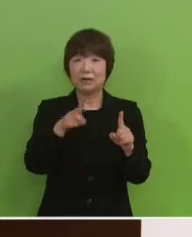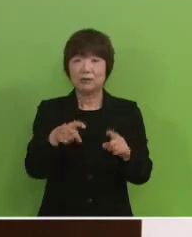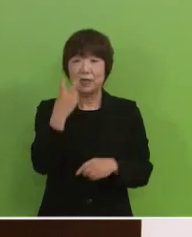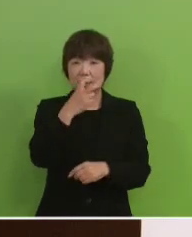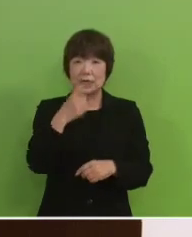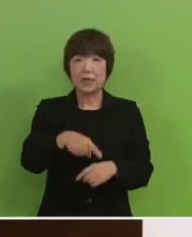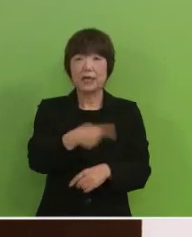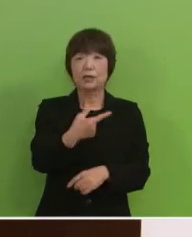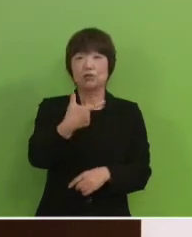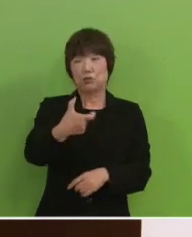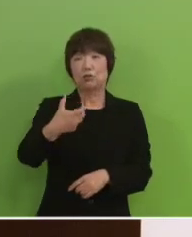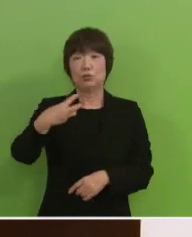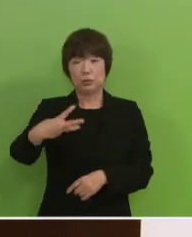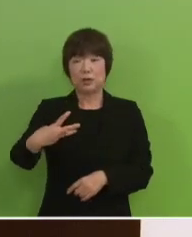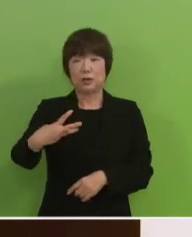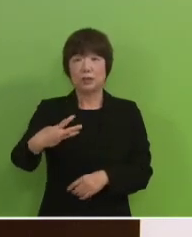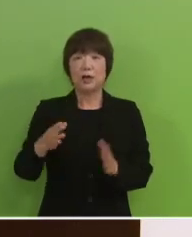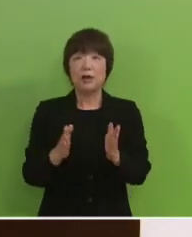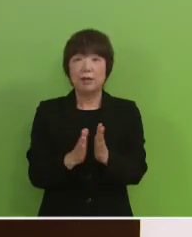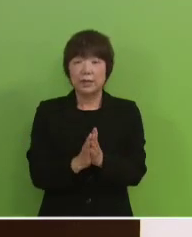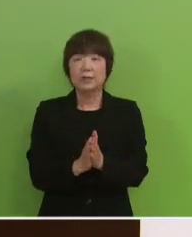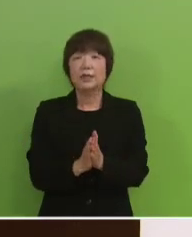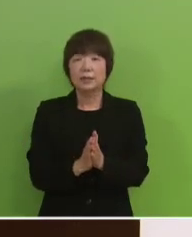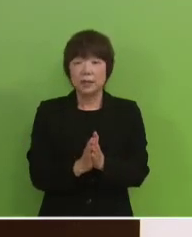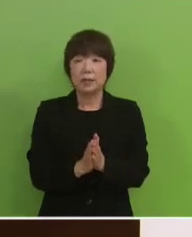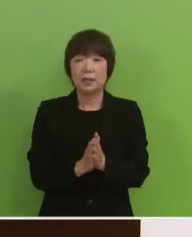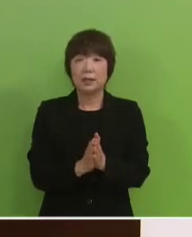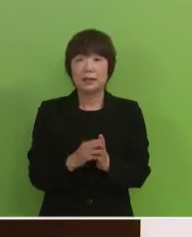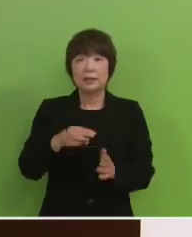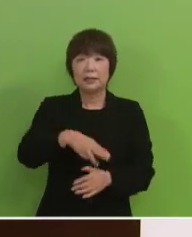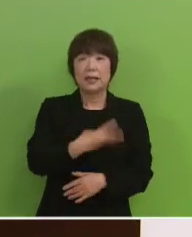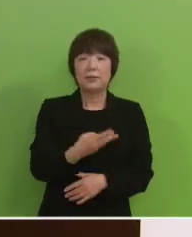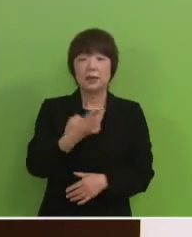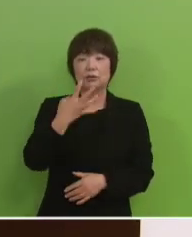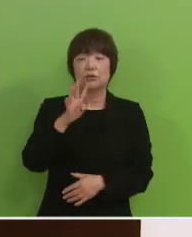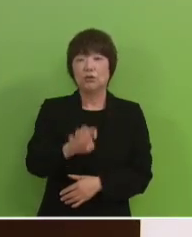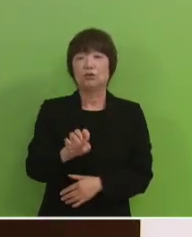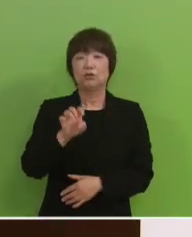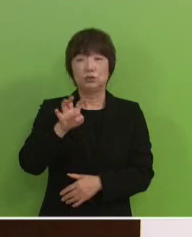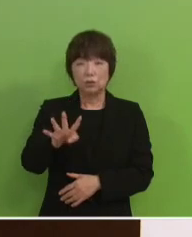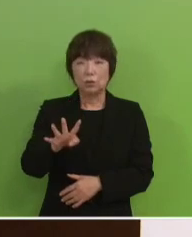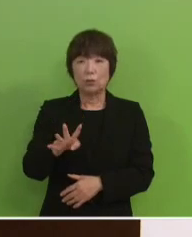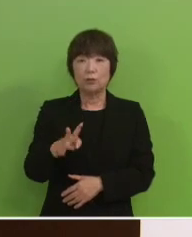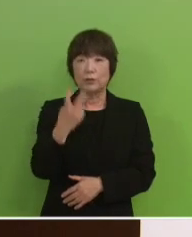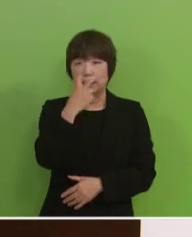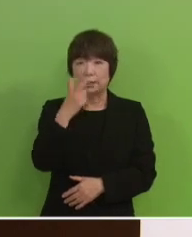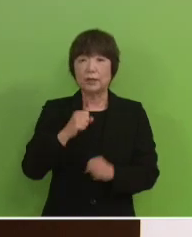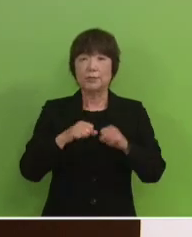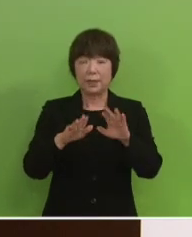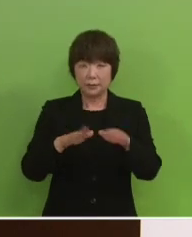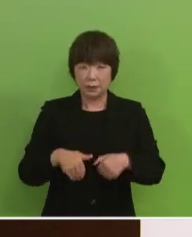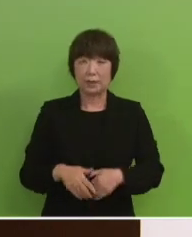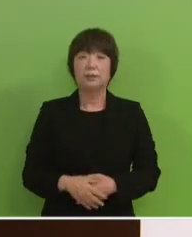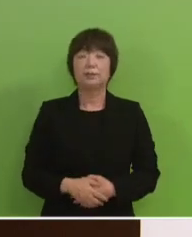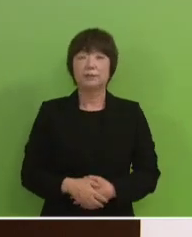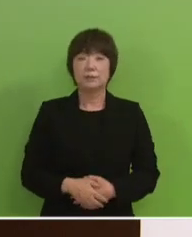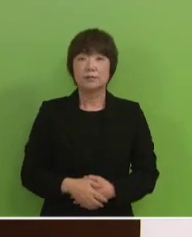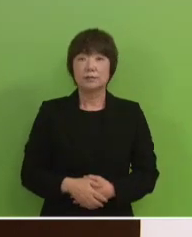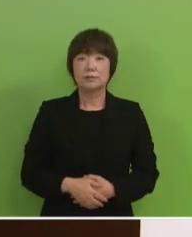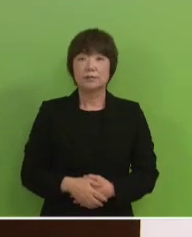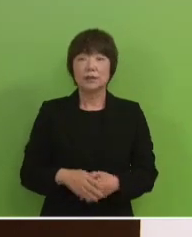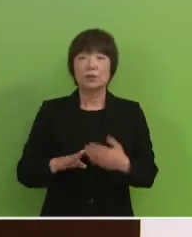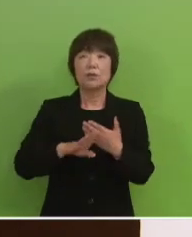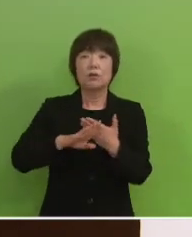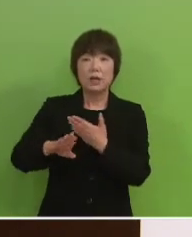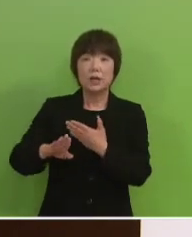163件ありましたので行政検査だけで344件実施されていますそしてこの